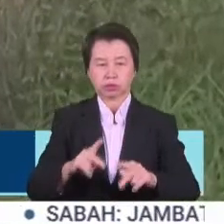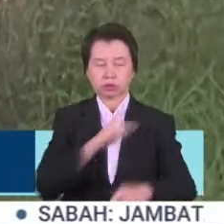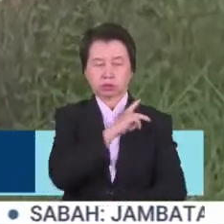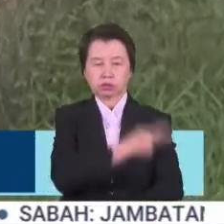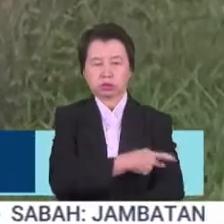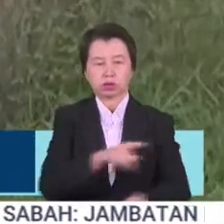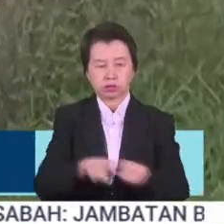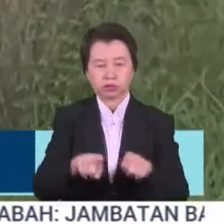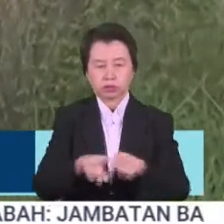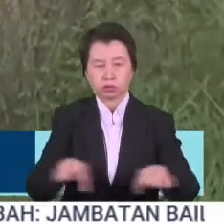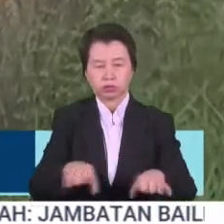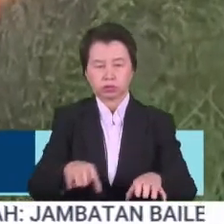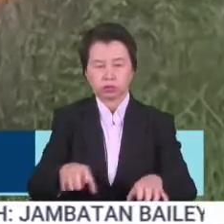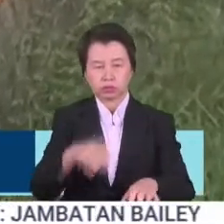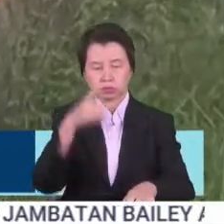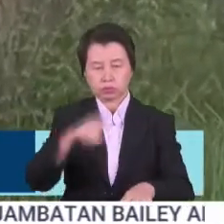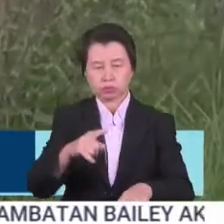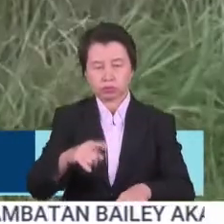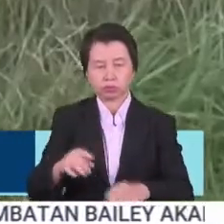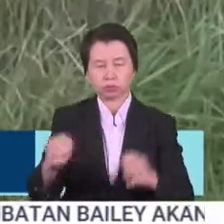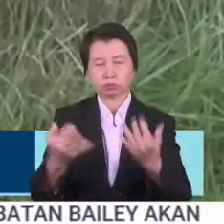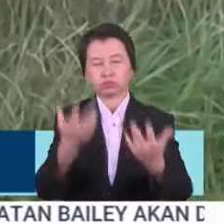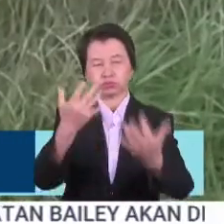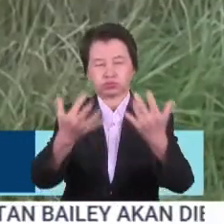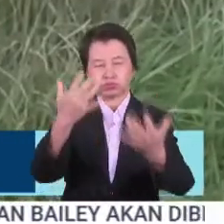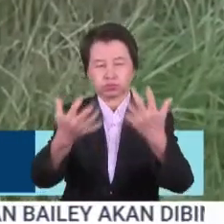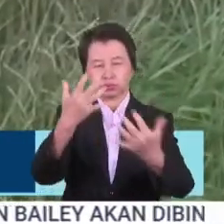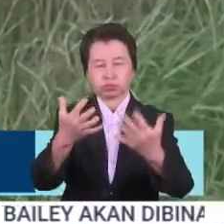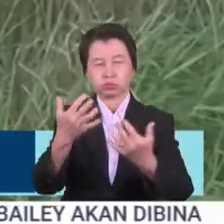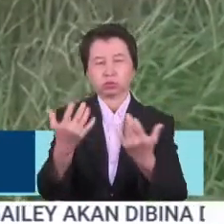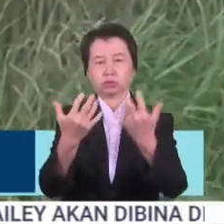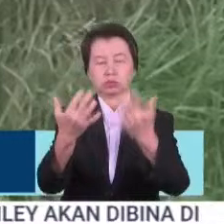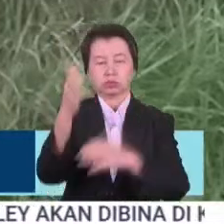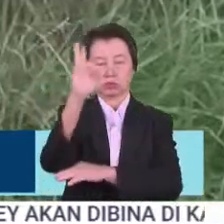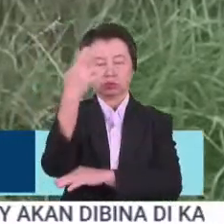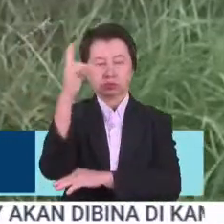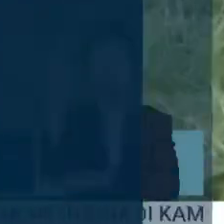Banjarmasin turut melakukan penyelarasan bencana jerebu kebakaran hutan.